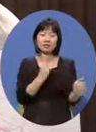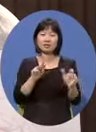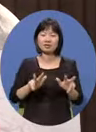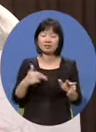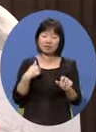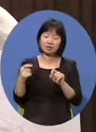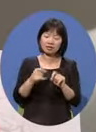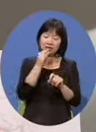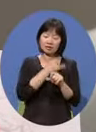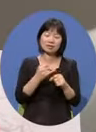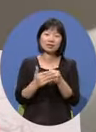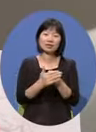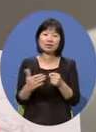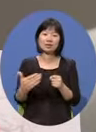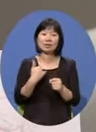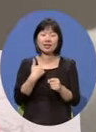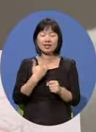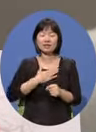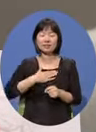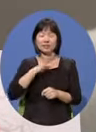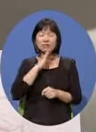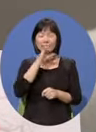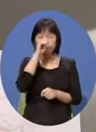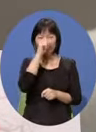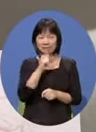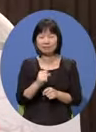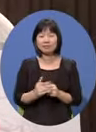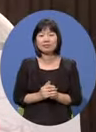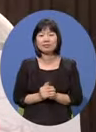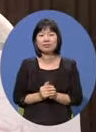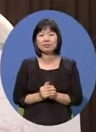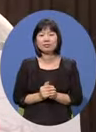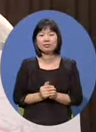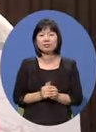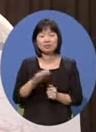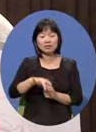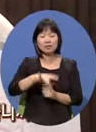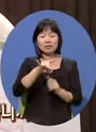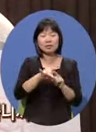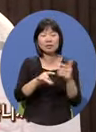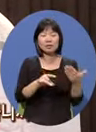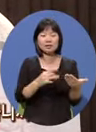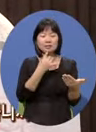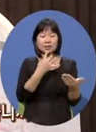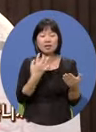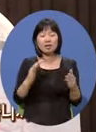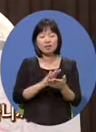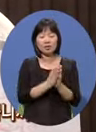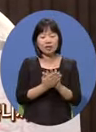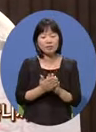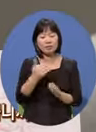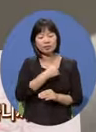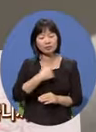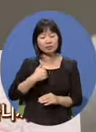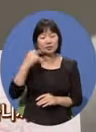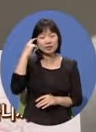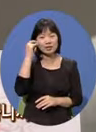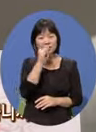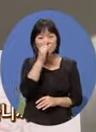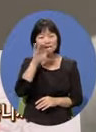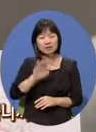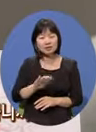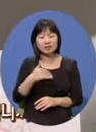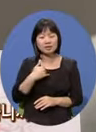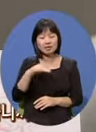나의 곁에 있어서 나는 기분이 참 좋아. 처음에 당신만 변하면 되는 줄 알았어.